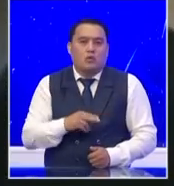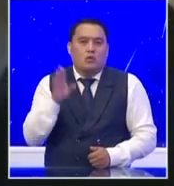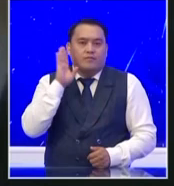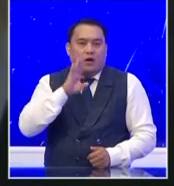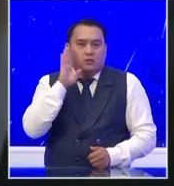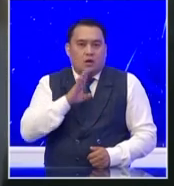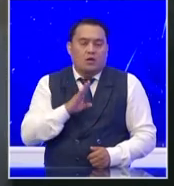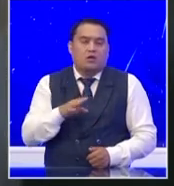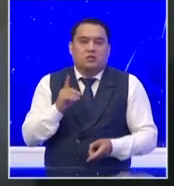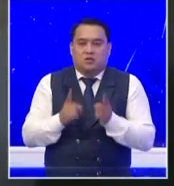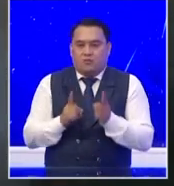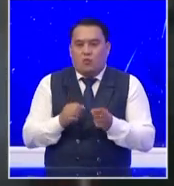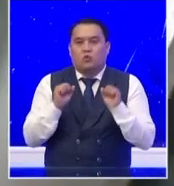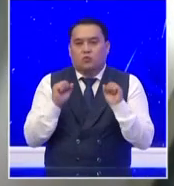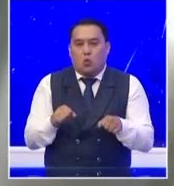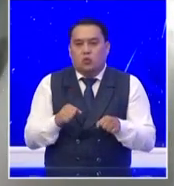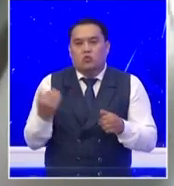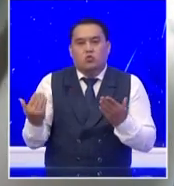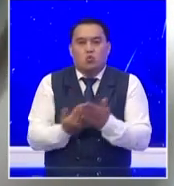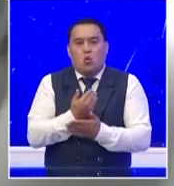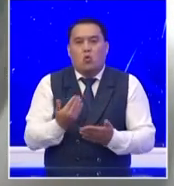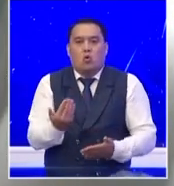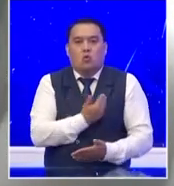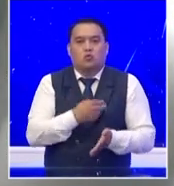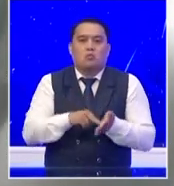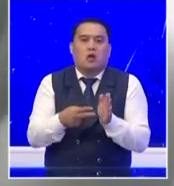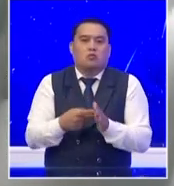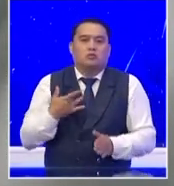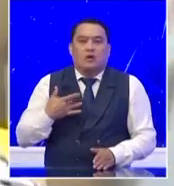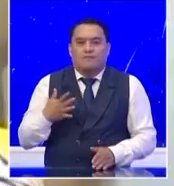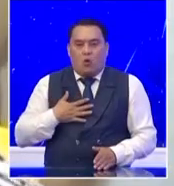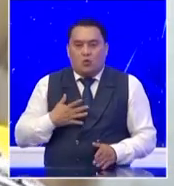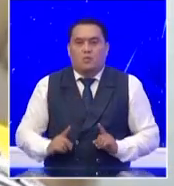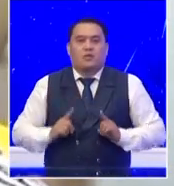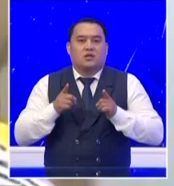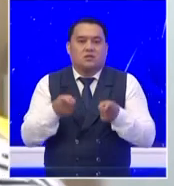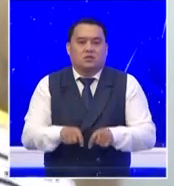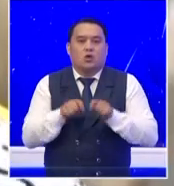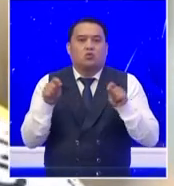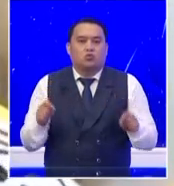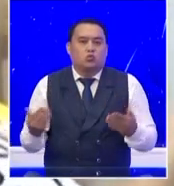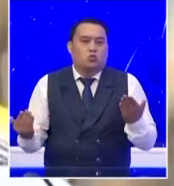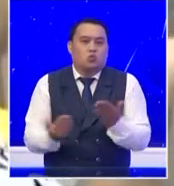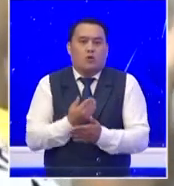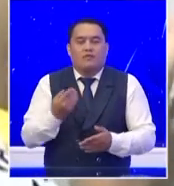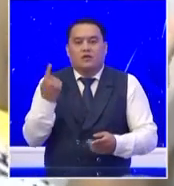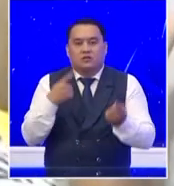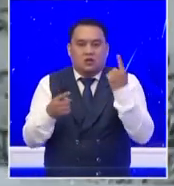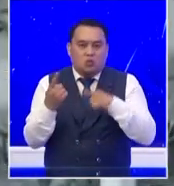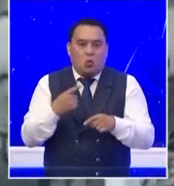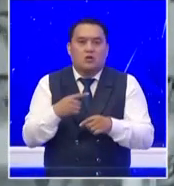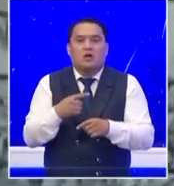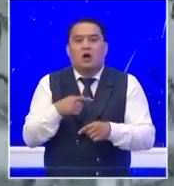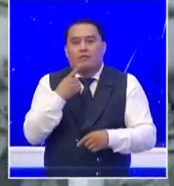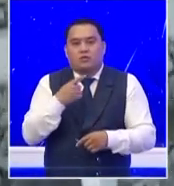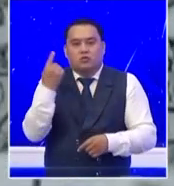воды, стала реальностью. Свое ноу-хау местный кулибин планирует запатентовать и приступить к созданию новой конструкции. Она,